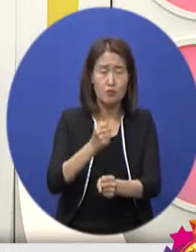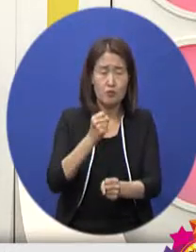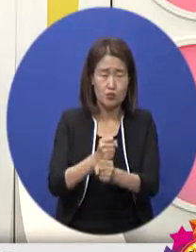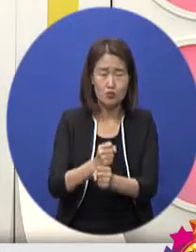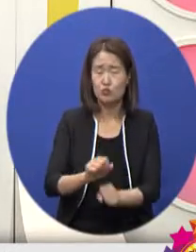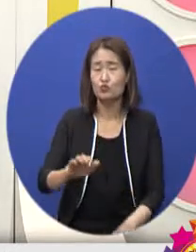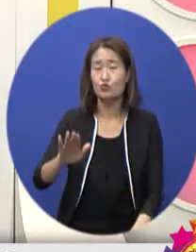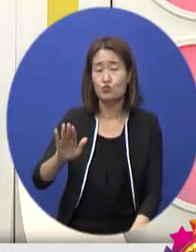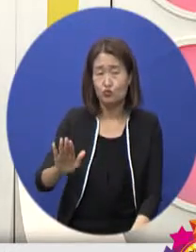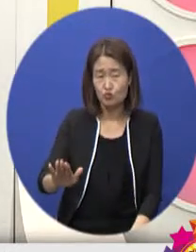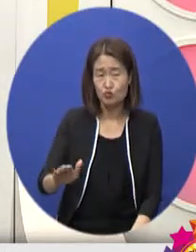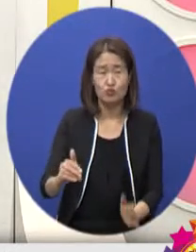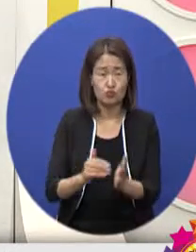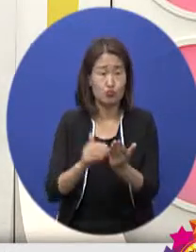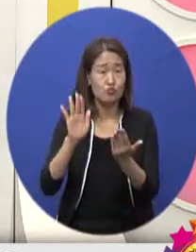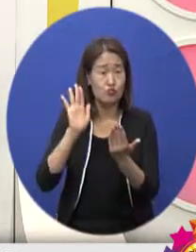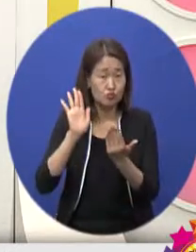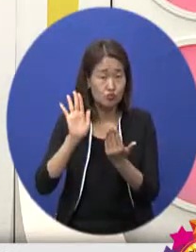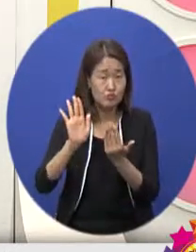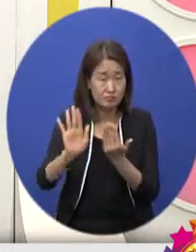엮어놓고서